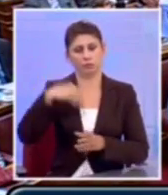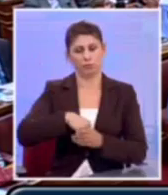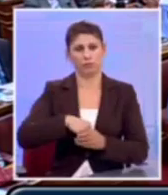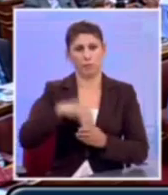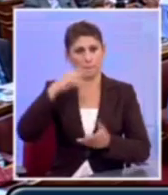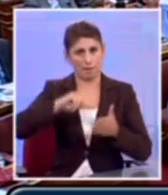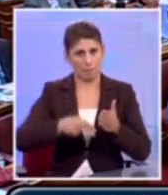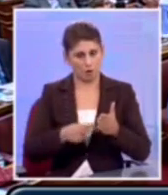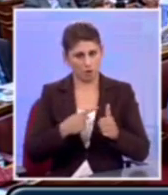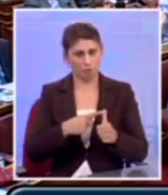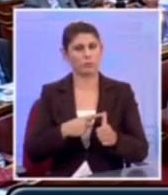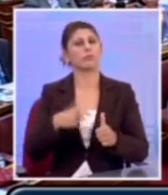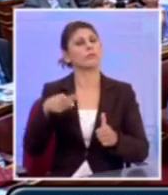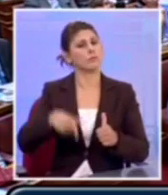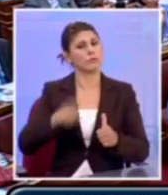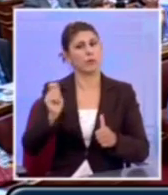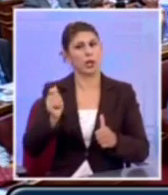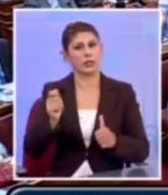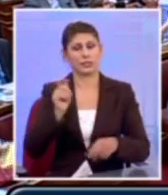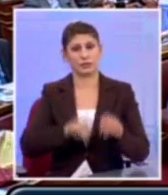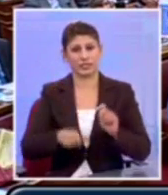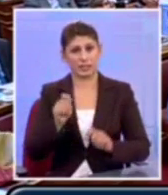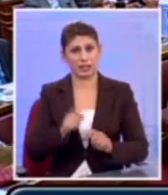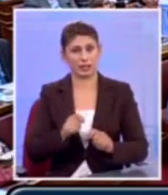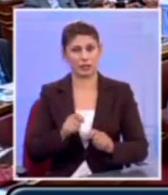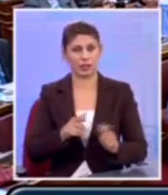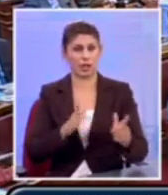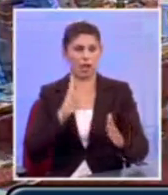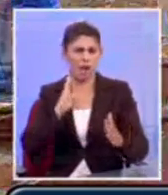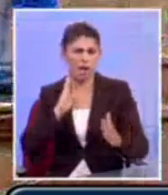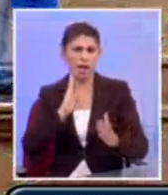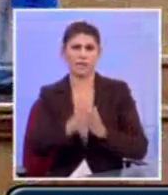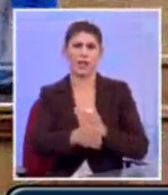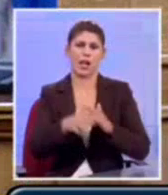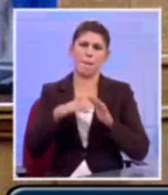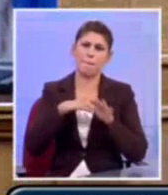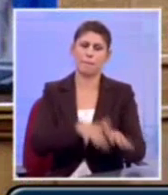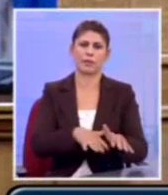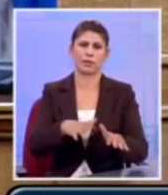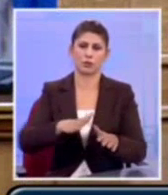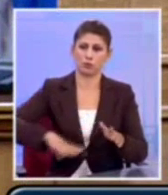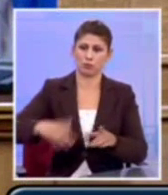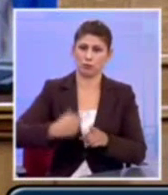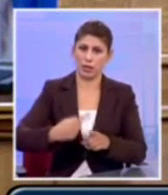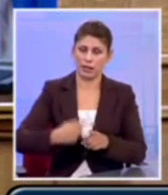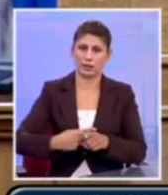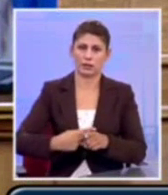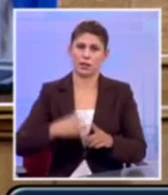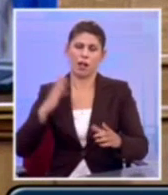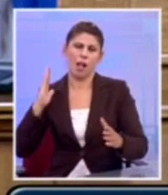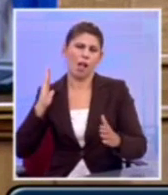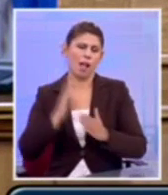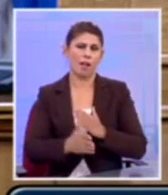στα μνημόνια και η οποία συγκροτεί ευθεία επίθεση στον ελληνικό πληθυσμό,